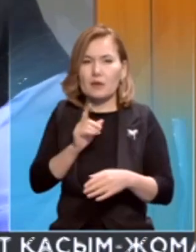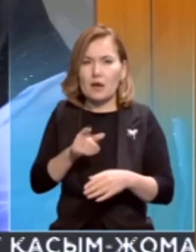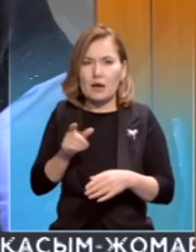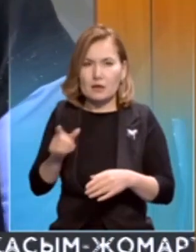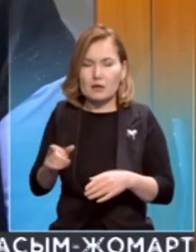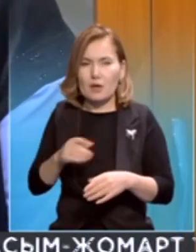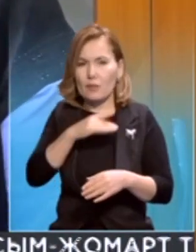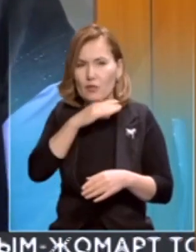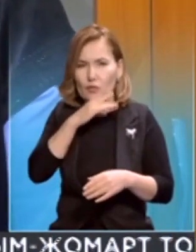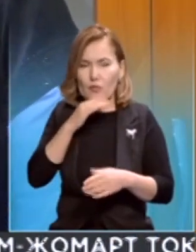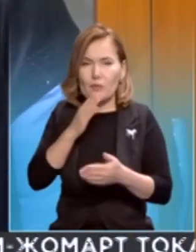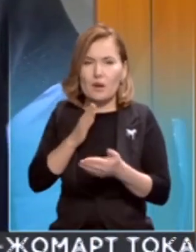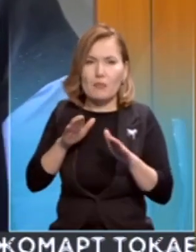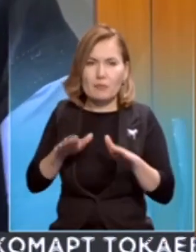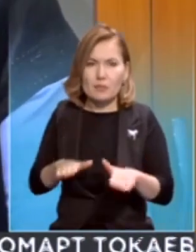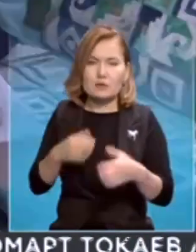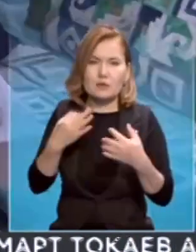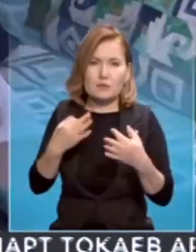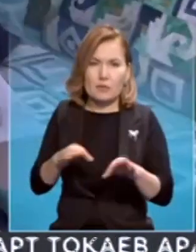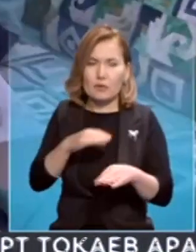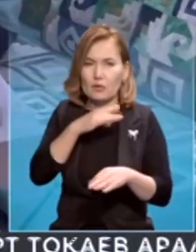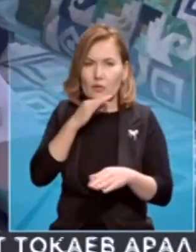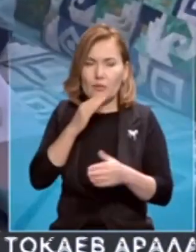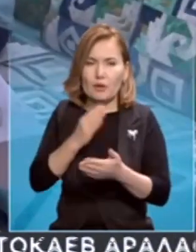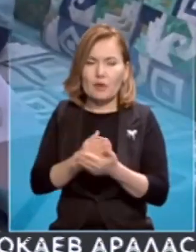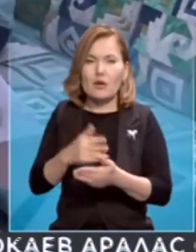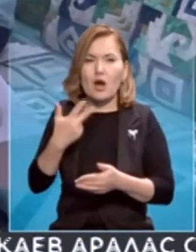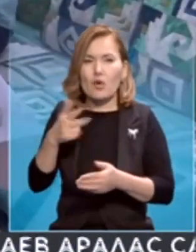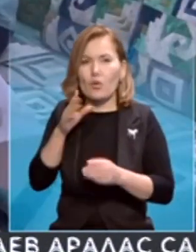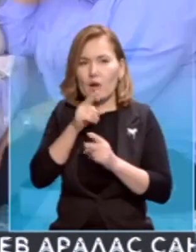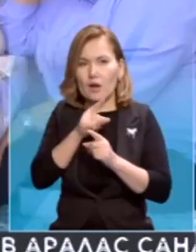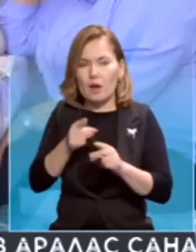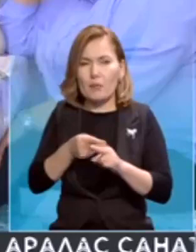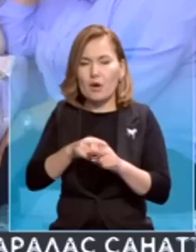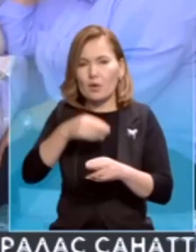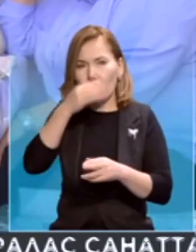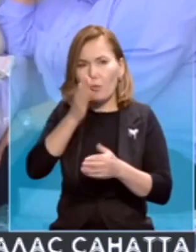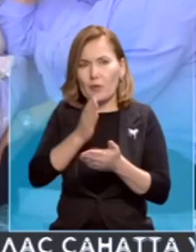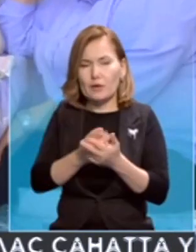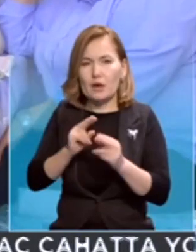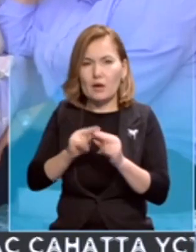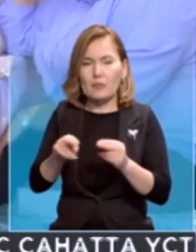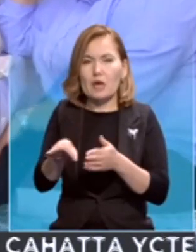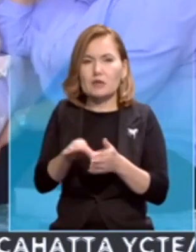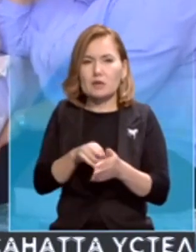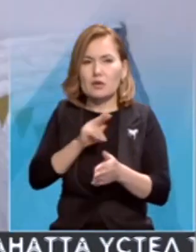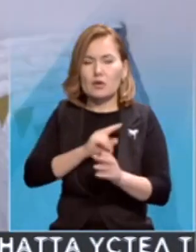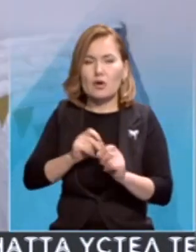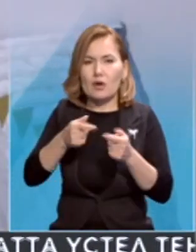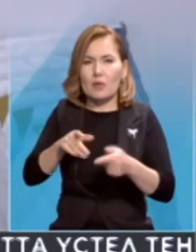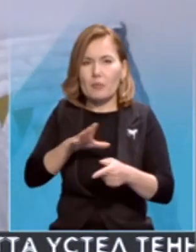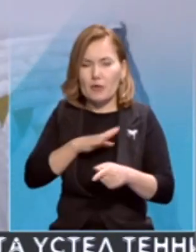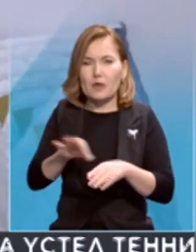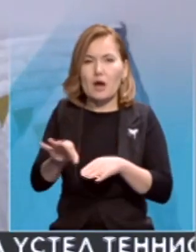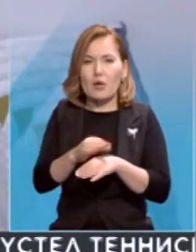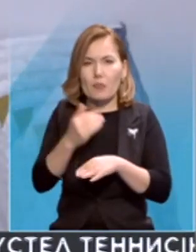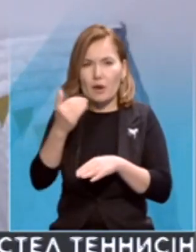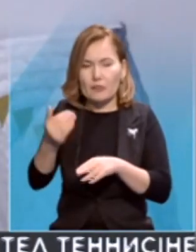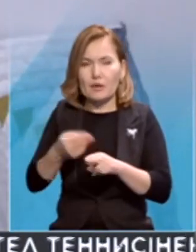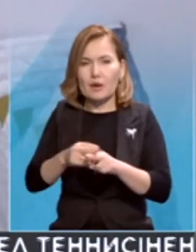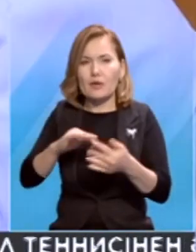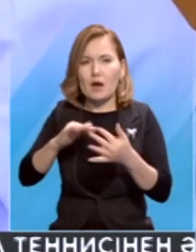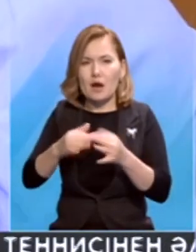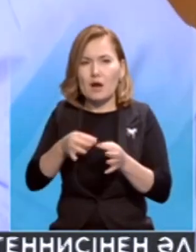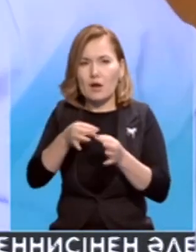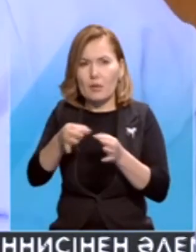жатқан мекемелер өте көп. 30 жылдан аса өтілі бар қос ұстаз бірден жұмысқа орналасқан. Отағасы да ауданға жақын